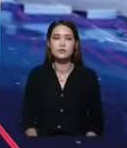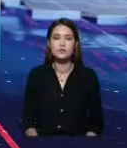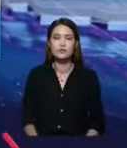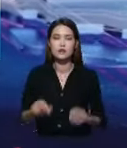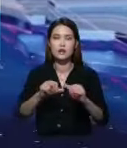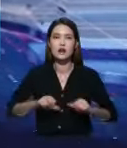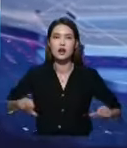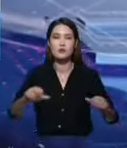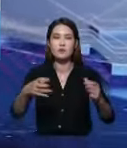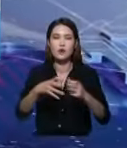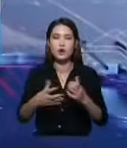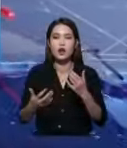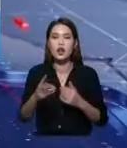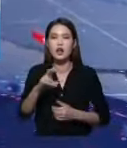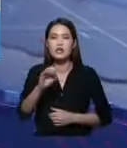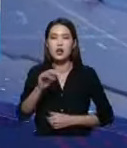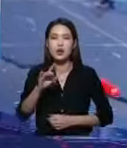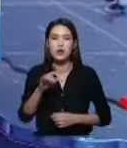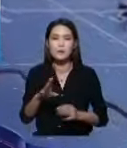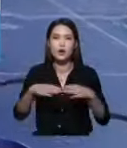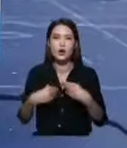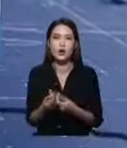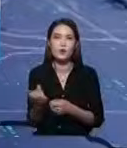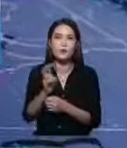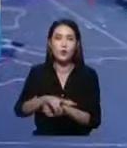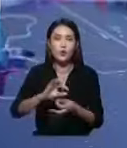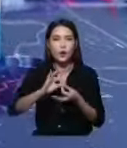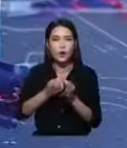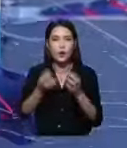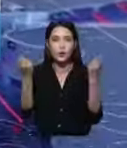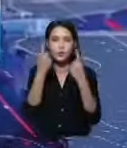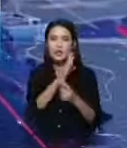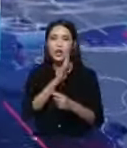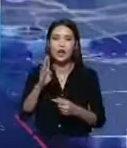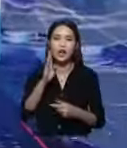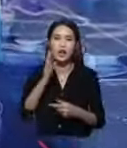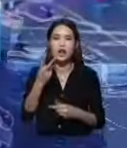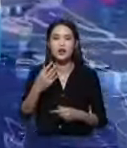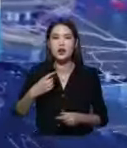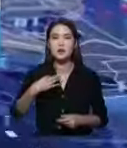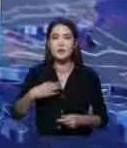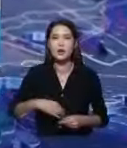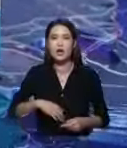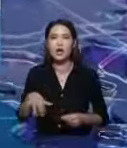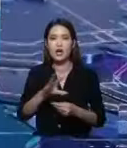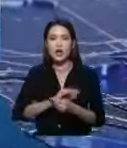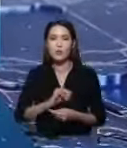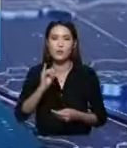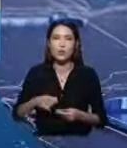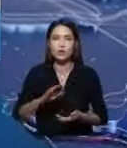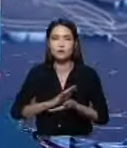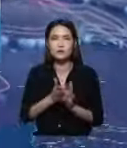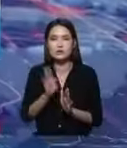Комиссия мүшелері Лебедевтер жанұясы тұратын үйге барып, тұрмыс жағдайын зерттеді. Анасы мен екі баласы антисанитарлық жағдайда өмір сүрген. Ал